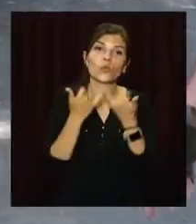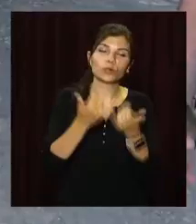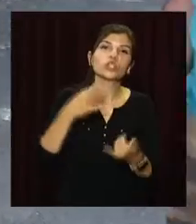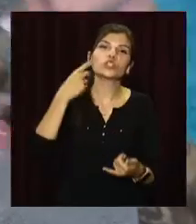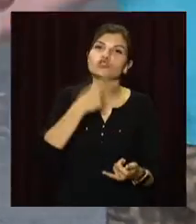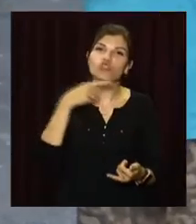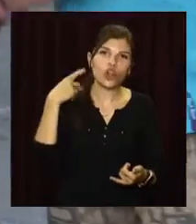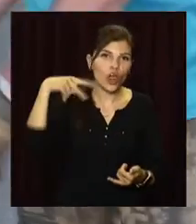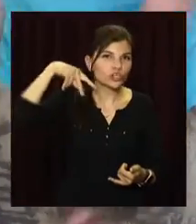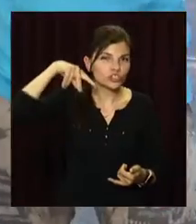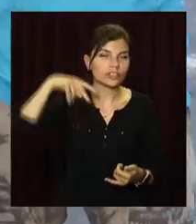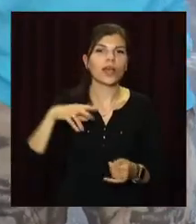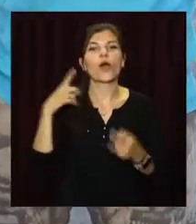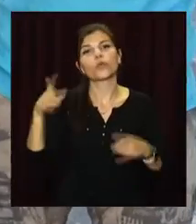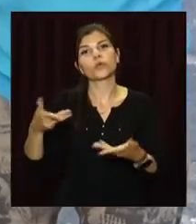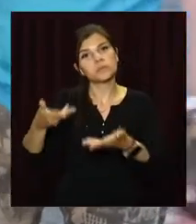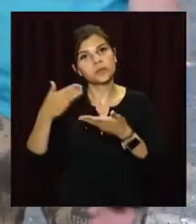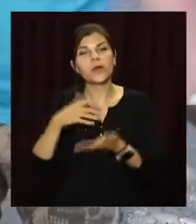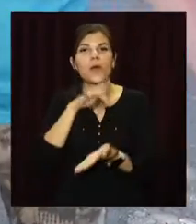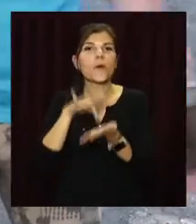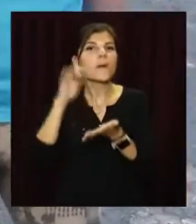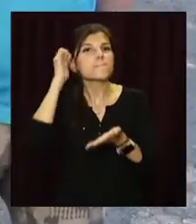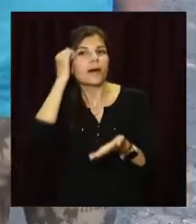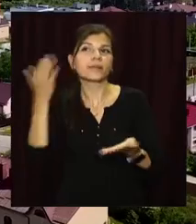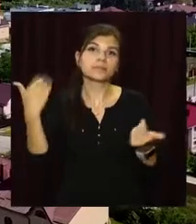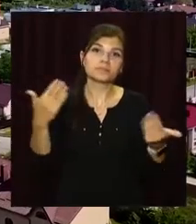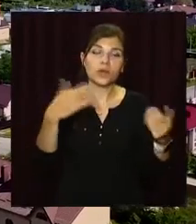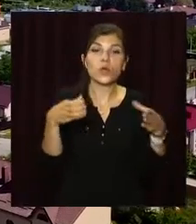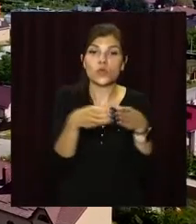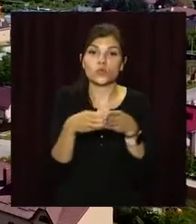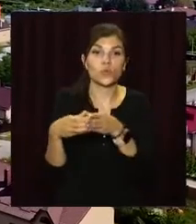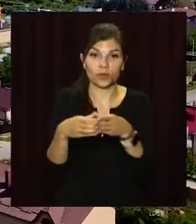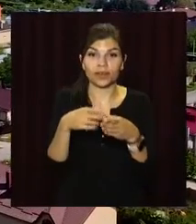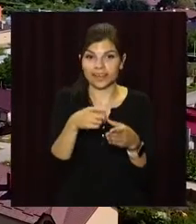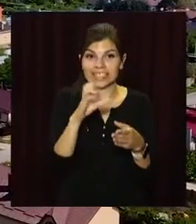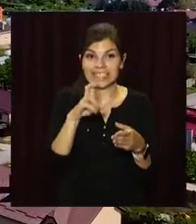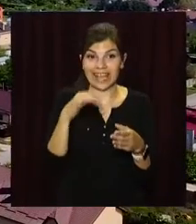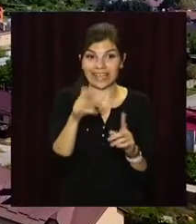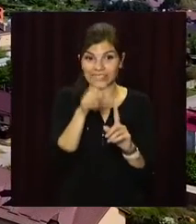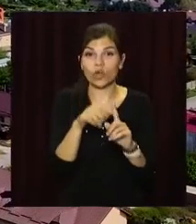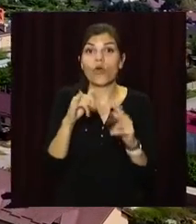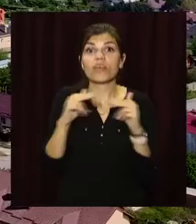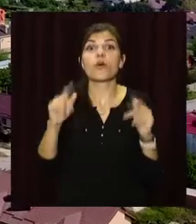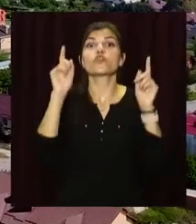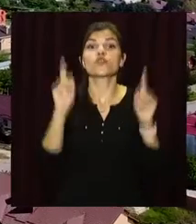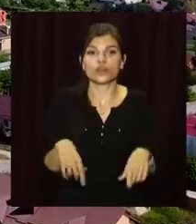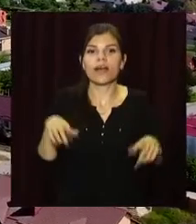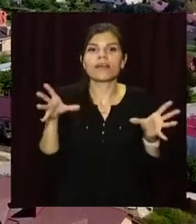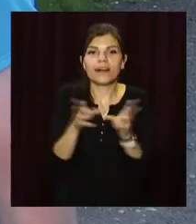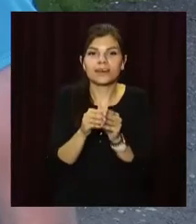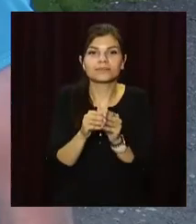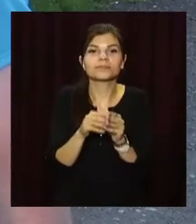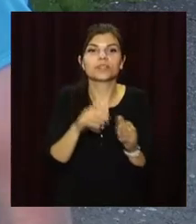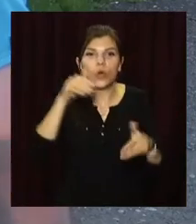місцеві пам'ятки. Група підтримки у фронтмена гурту «Скай» і у Дніпрі. Разом вони побували на розкопках кургану в